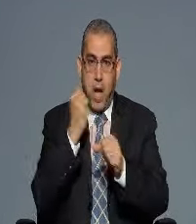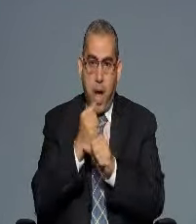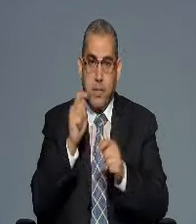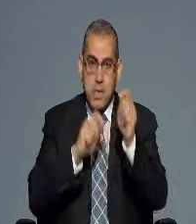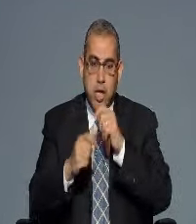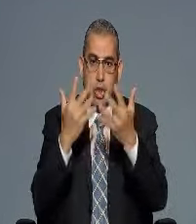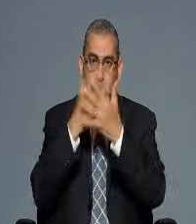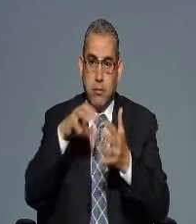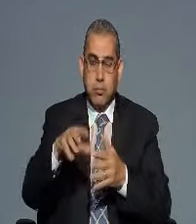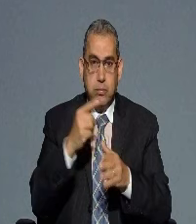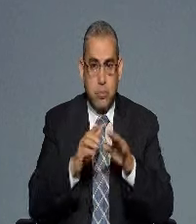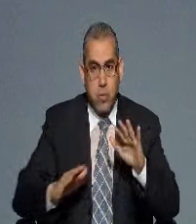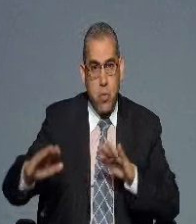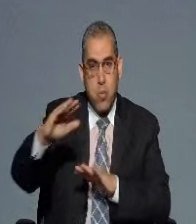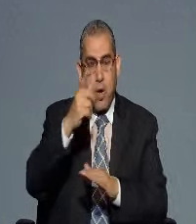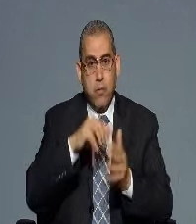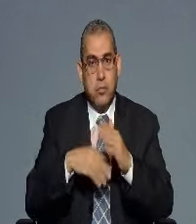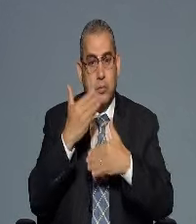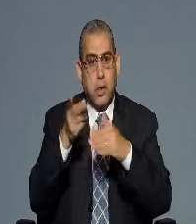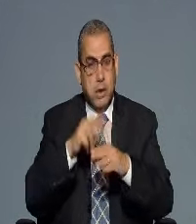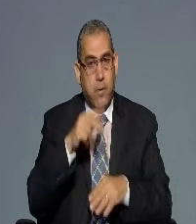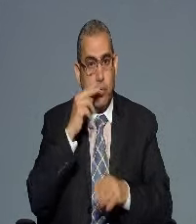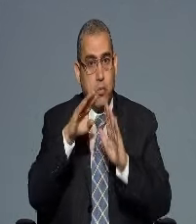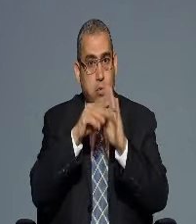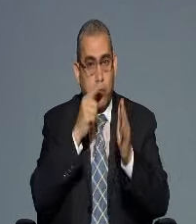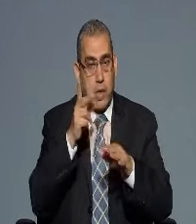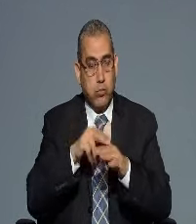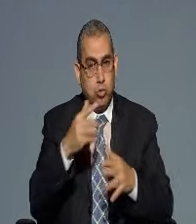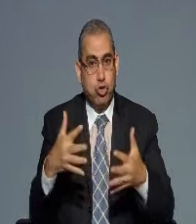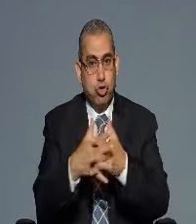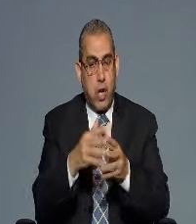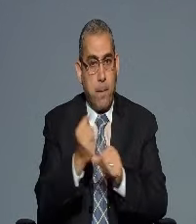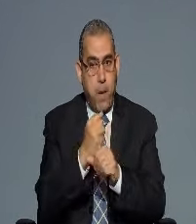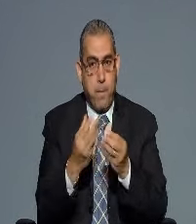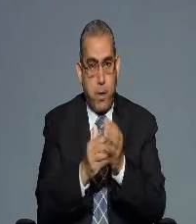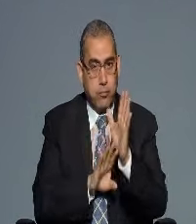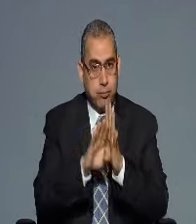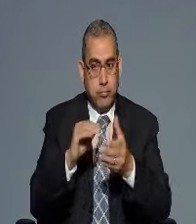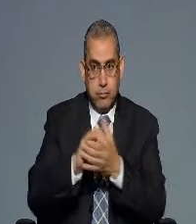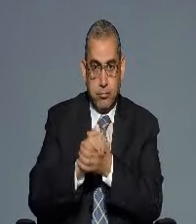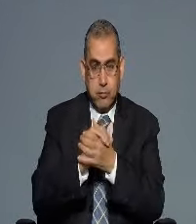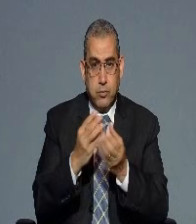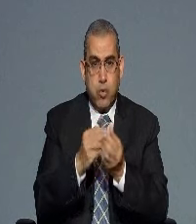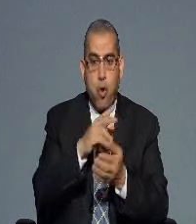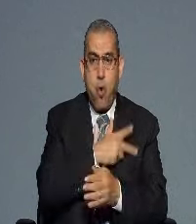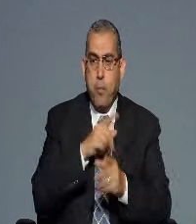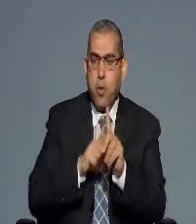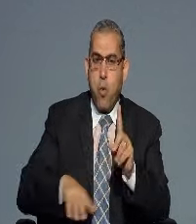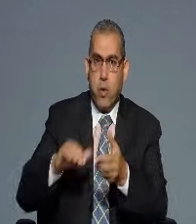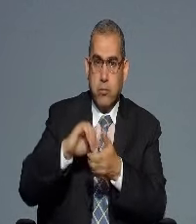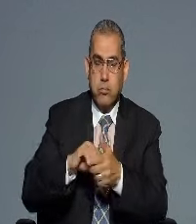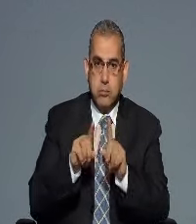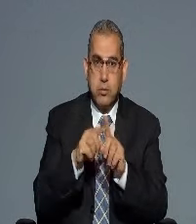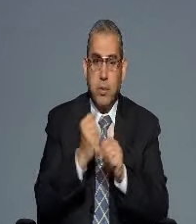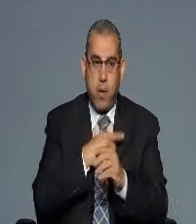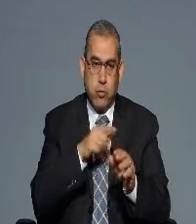ري محوري، وحنتطلع في هذا العرض برضو شركاء التنمية وكل جهات الدولة تكتفت من أجل إنجاح